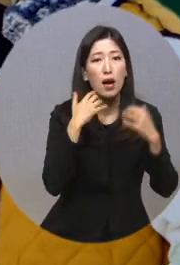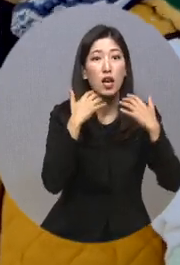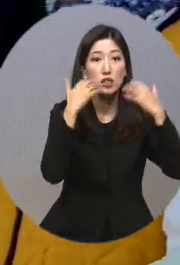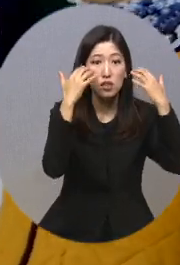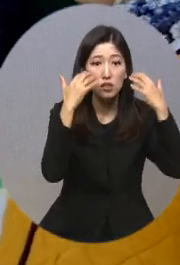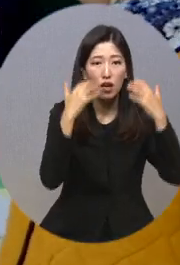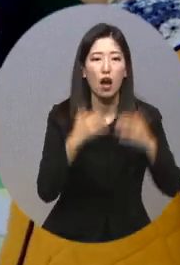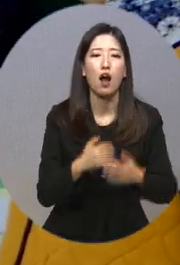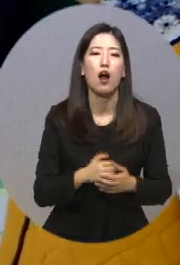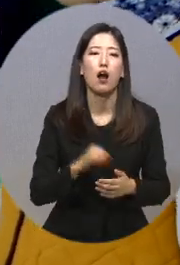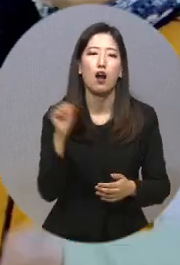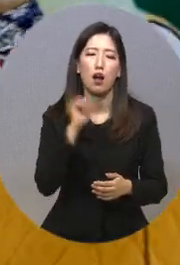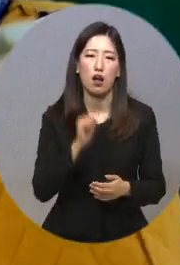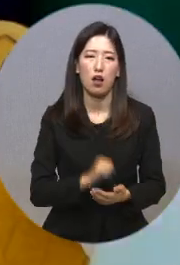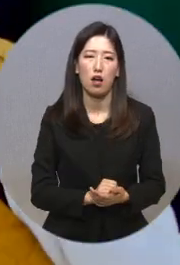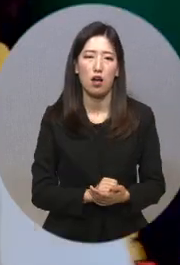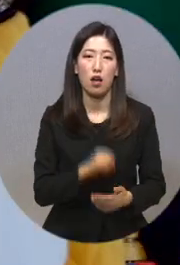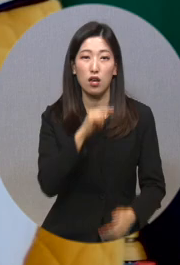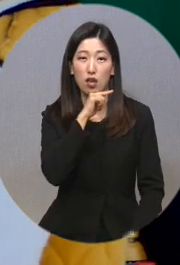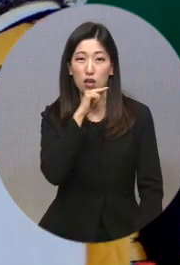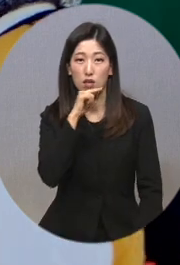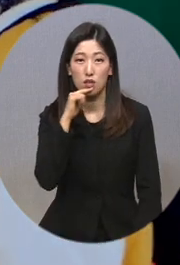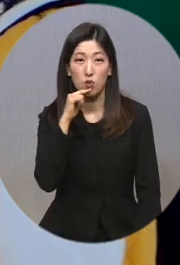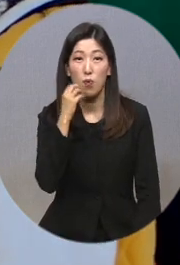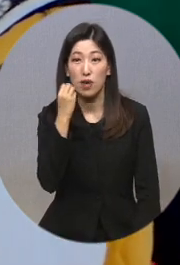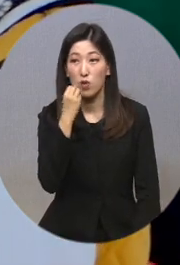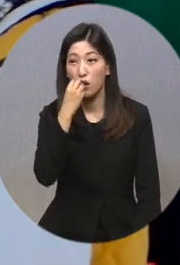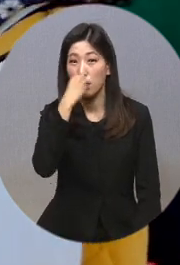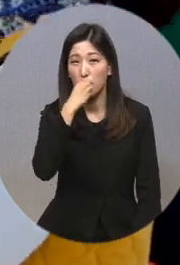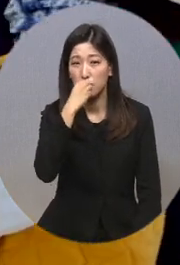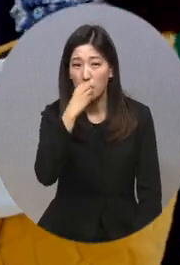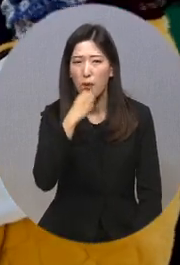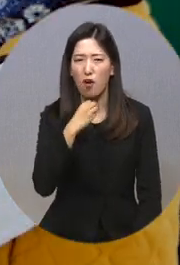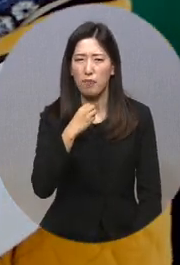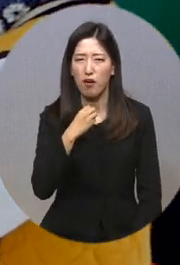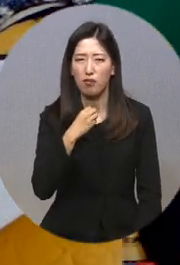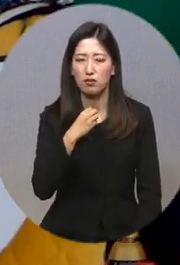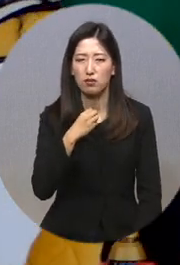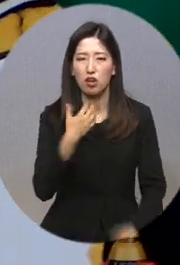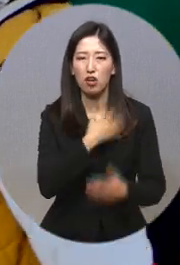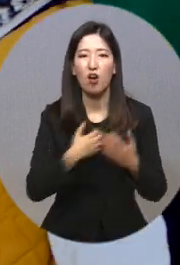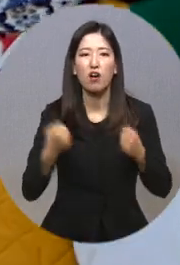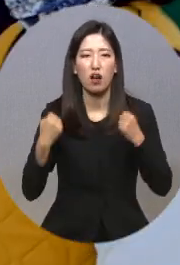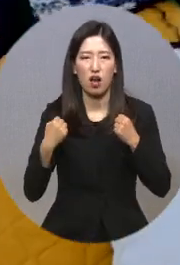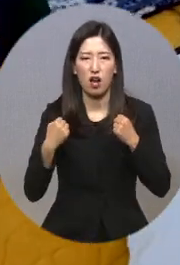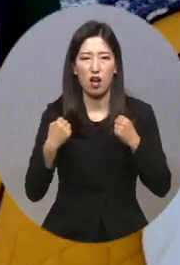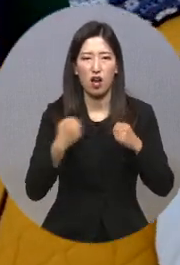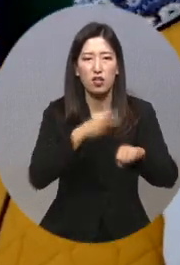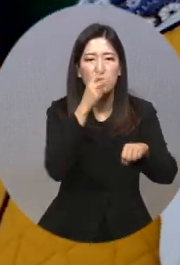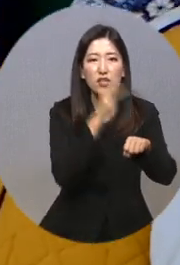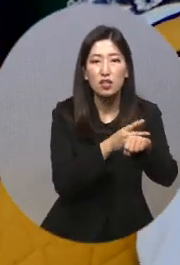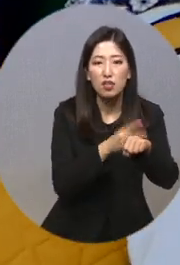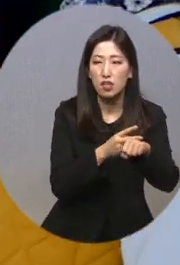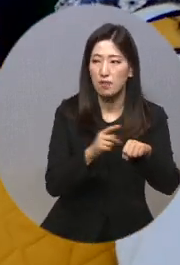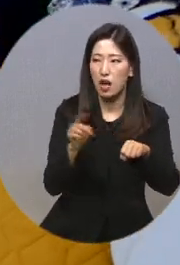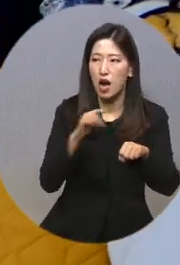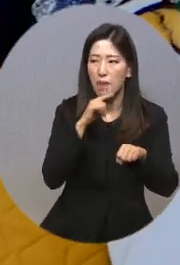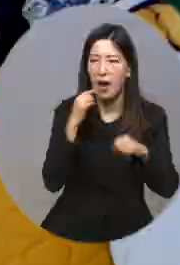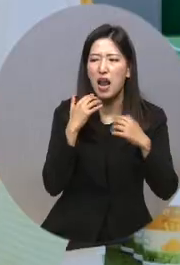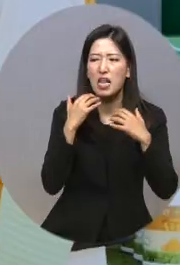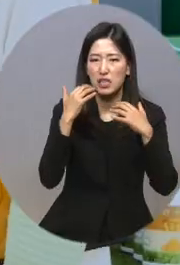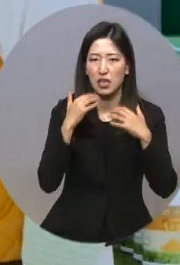건강에 좋으니까 병원에 갈 일이 없잖아요. 의사들이 이거 볼 일이 없잖아. 그래서 얼굴이 파래진다. 아유, 진짜